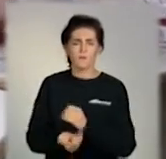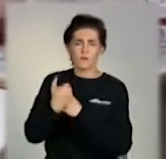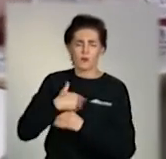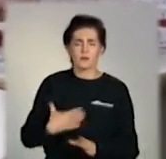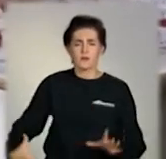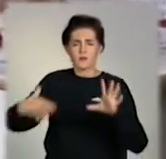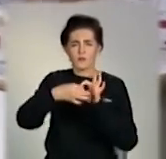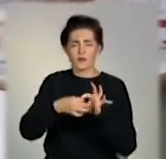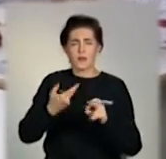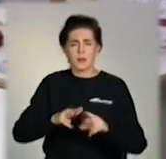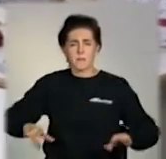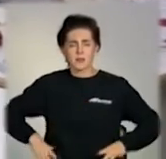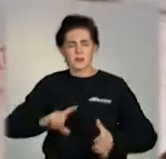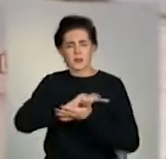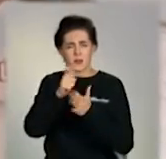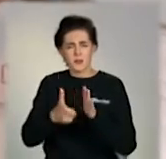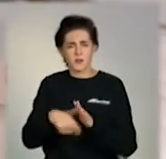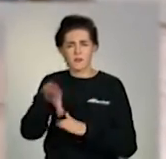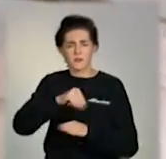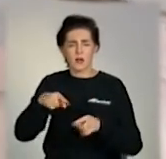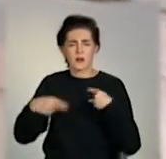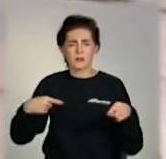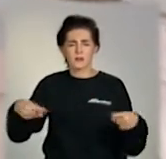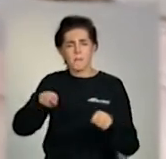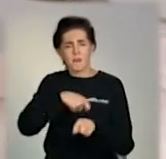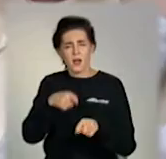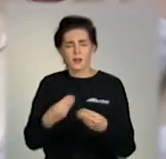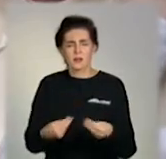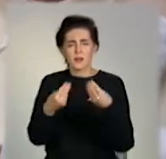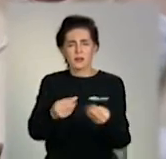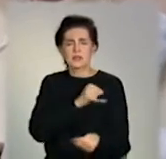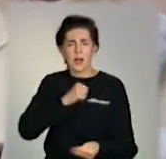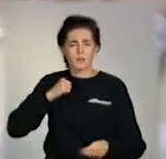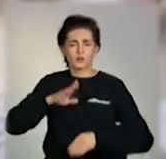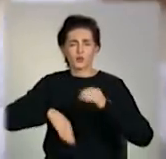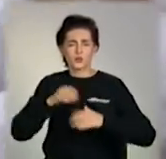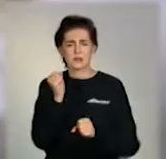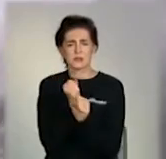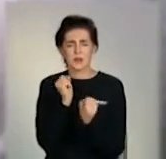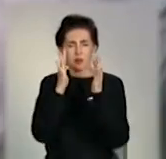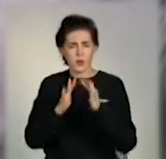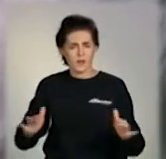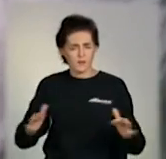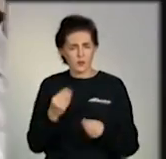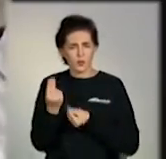долучитися до майстер-класу. Всім роздали підручні матеріали та дали можливість власноруч зробити ялинкову